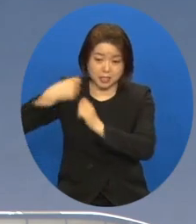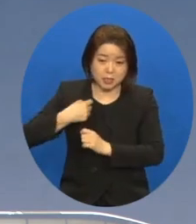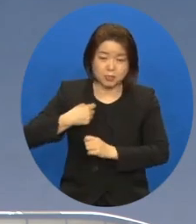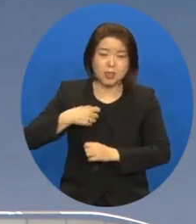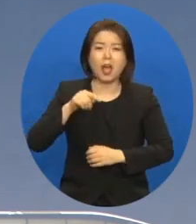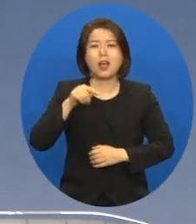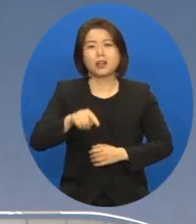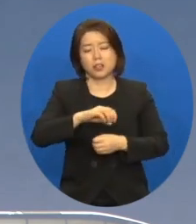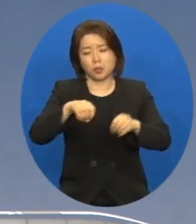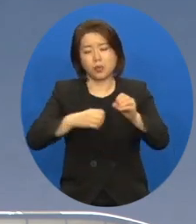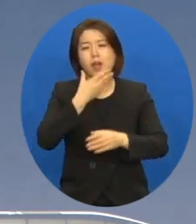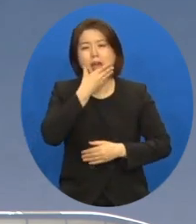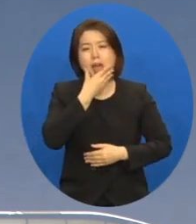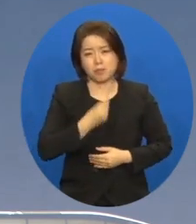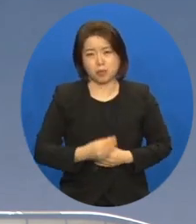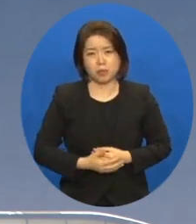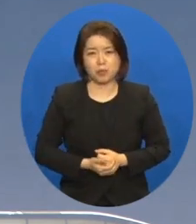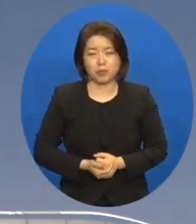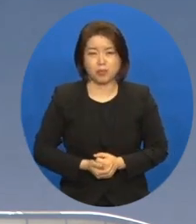행복이더라는